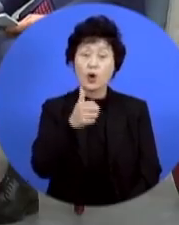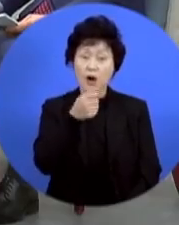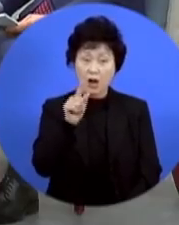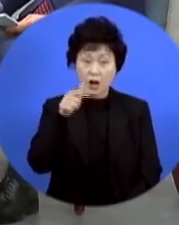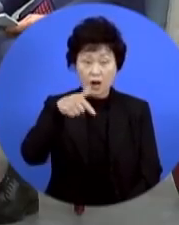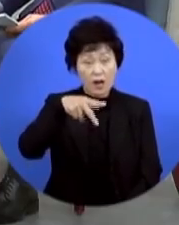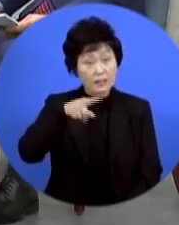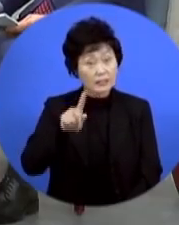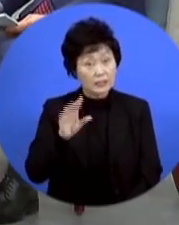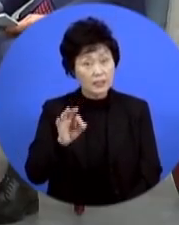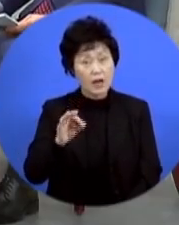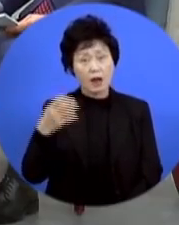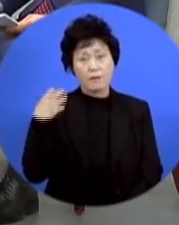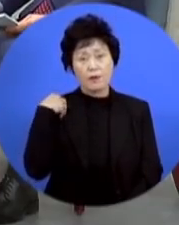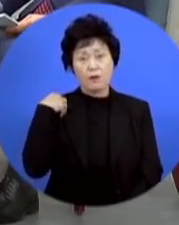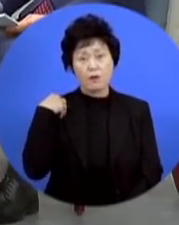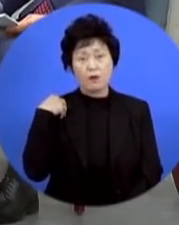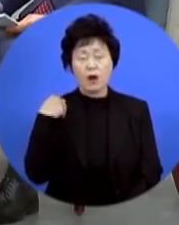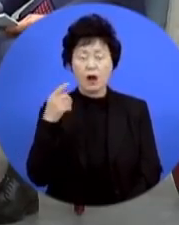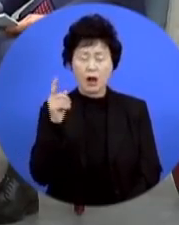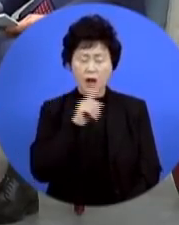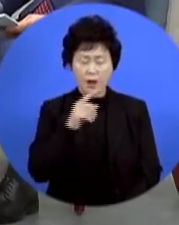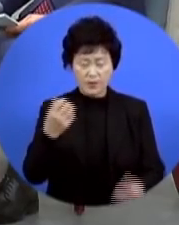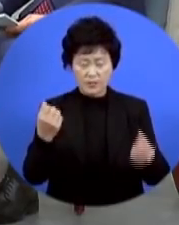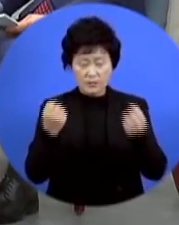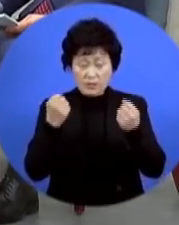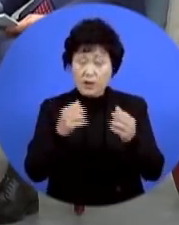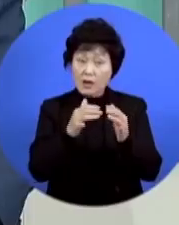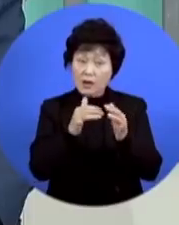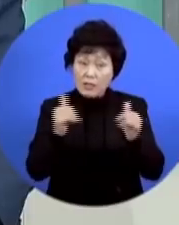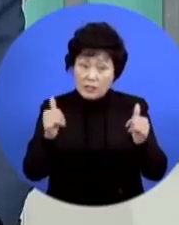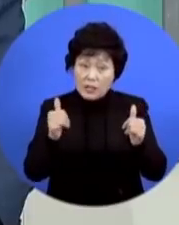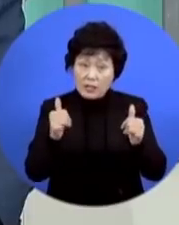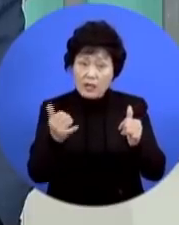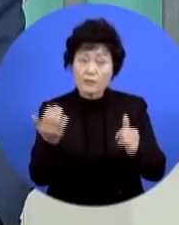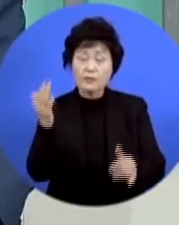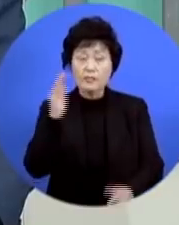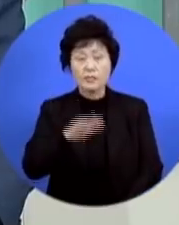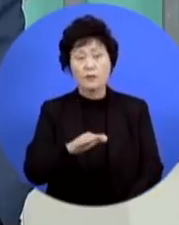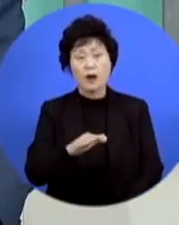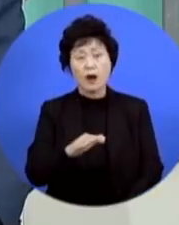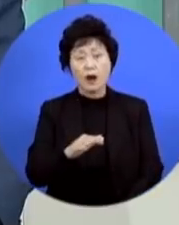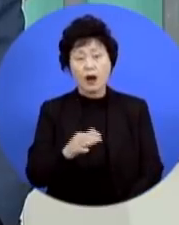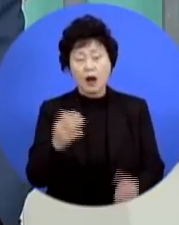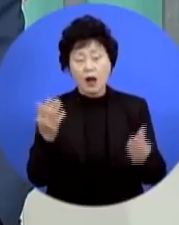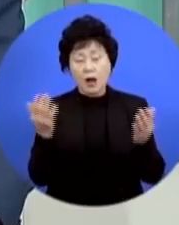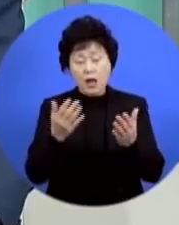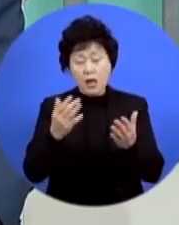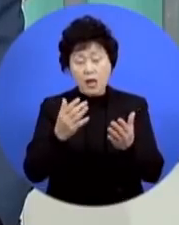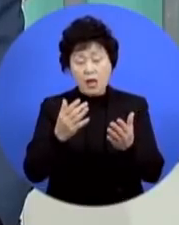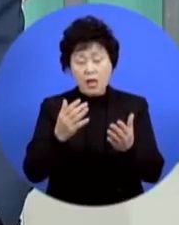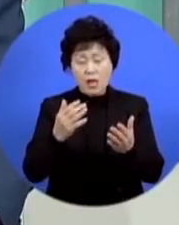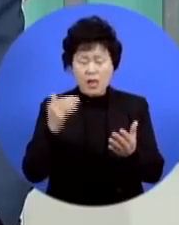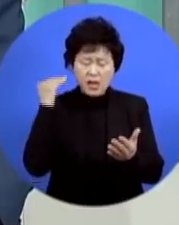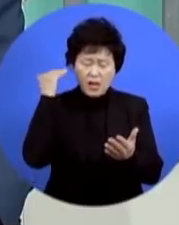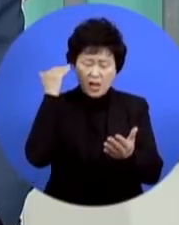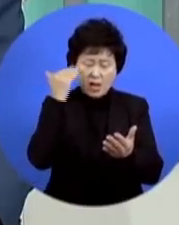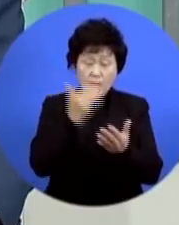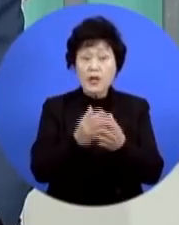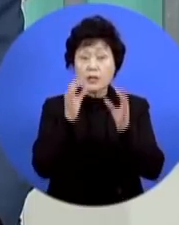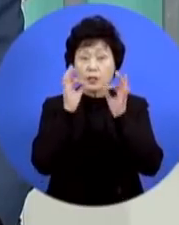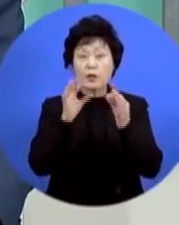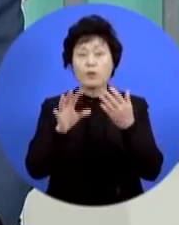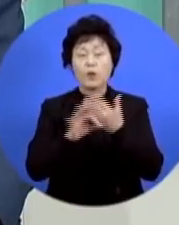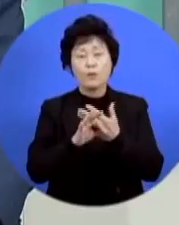월요일 사역이니까. 아무리 건강한 사람이라도 분명히 건강에. 배치지. 뭔가 문제가 생길 것 같아요. 예.